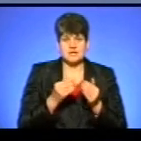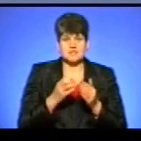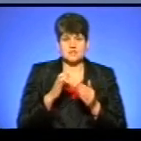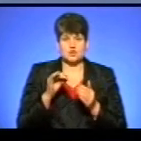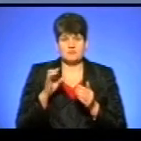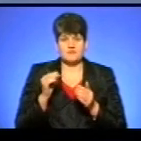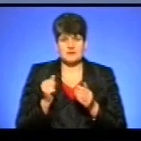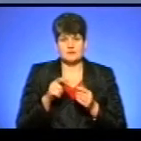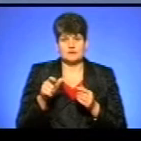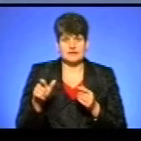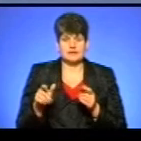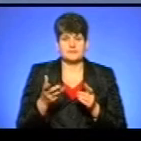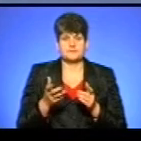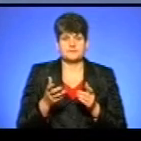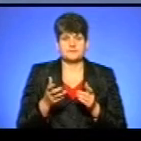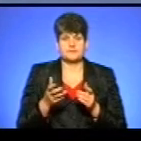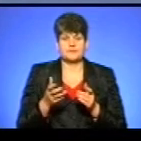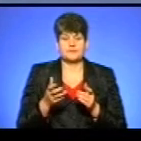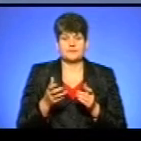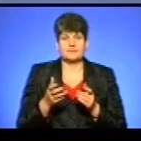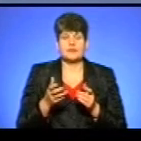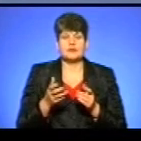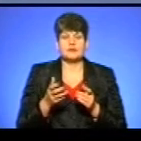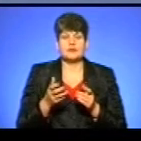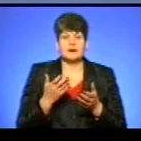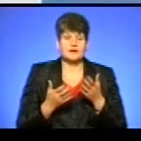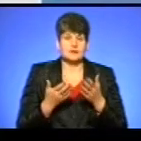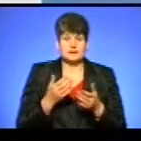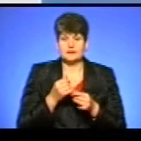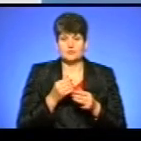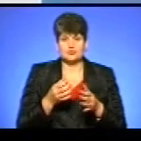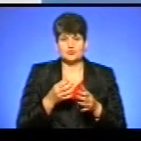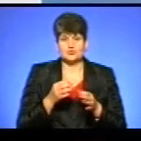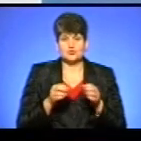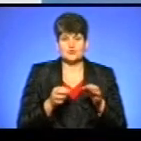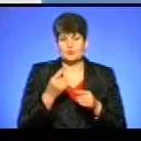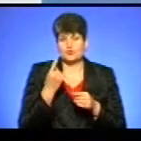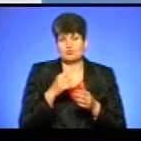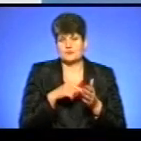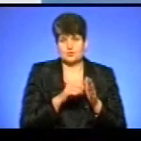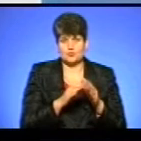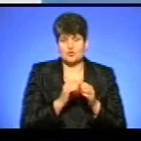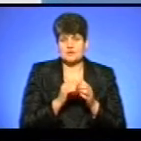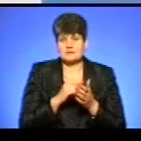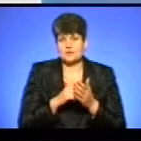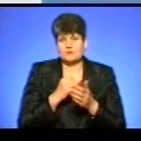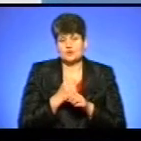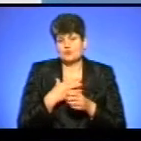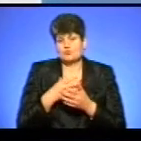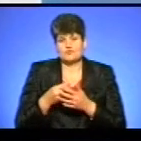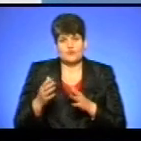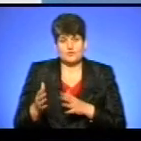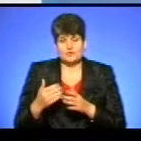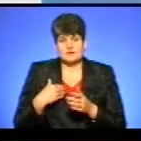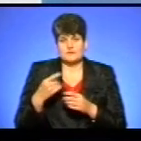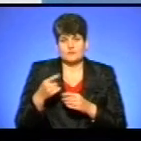більша кількість пасажира на кілометр проїзду. Але не можна стояти по одному місту. Тобто кожне місто працює по-своєму. В нас в Тернополі